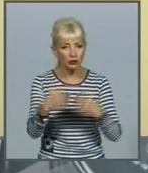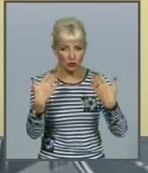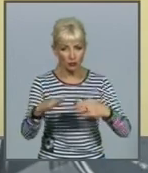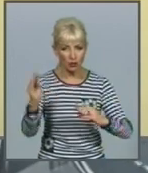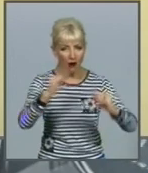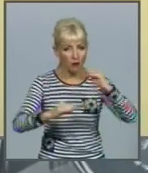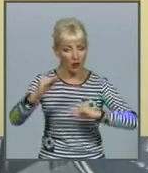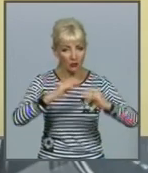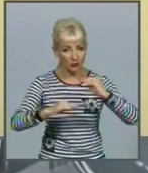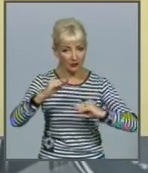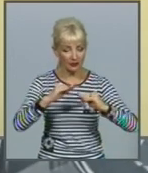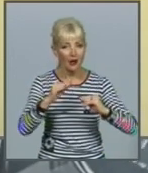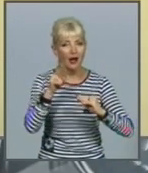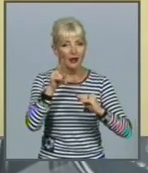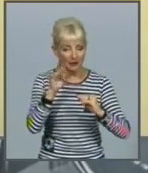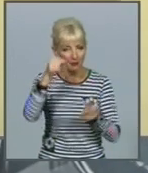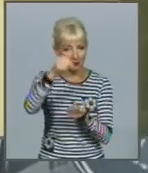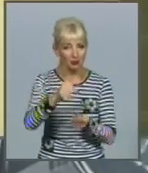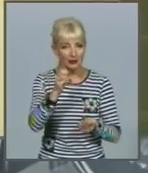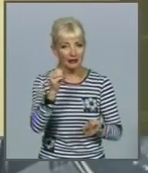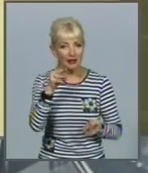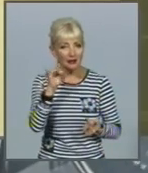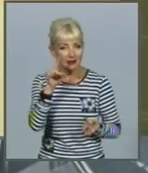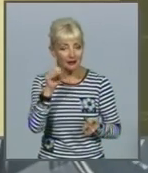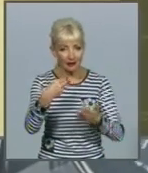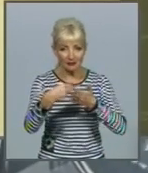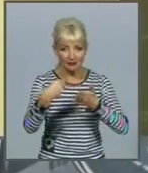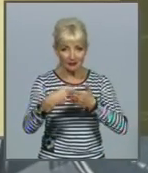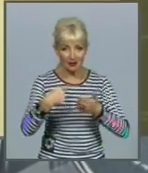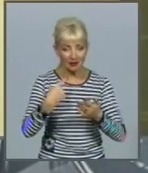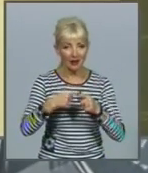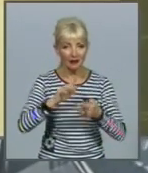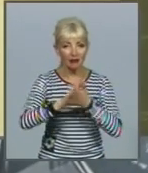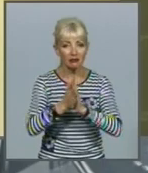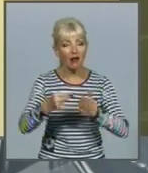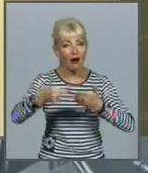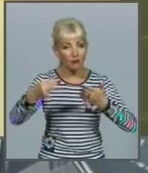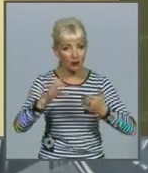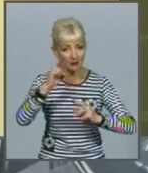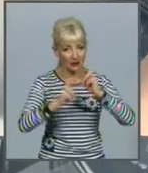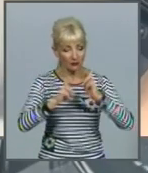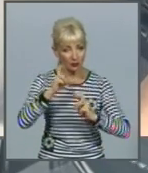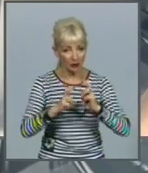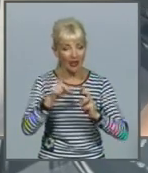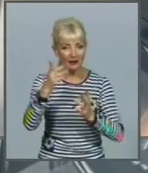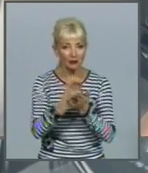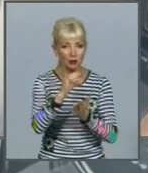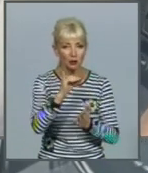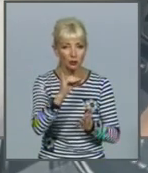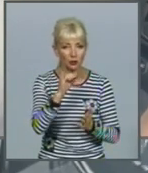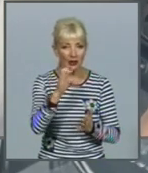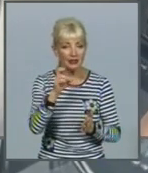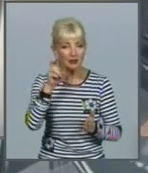e-ticket. Це теж входить в нашому контракті з заводом. Там є USB-места для підзарядки телефонів, там є